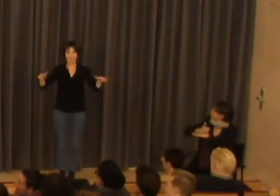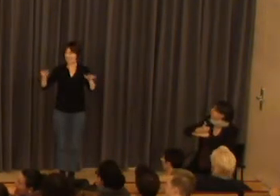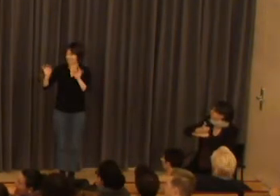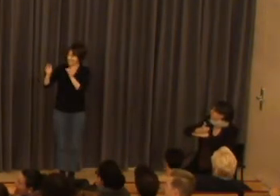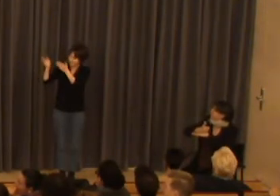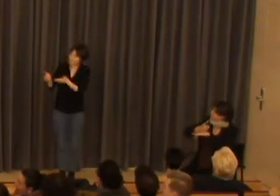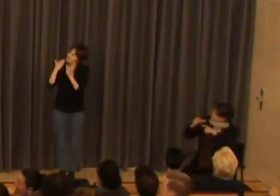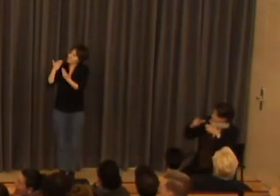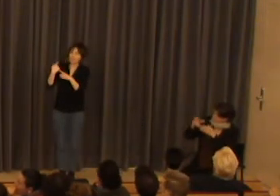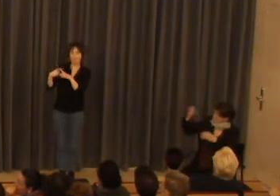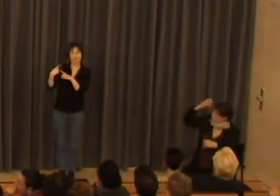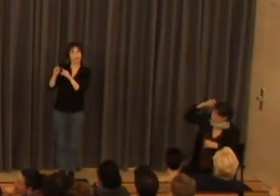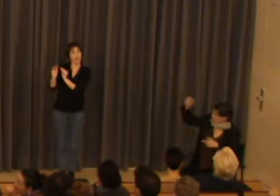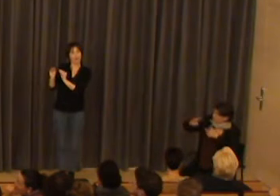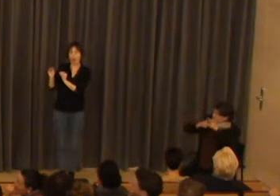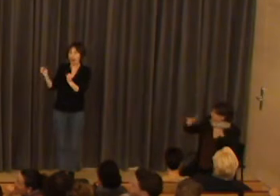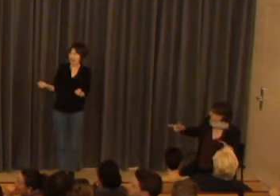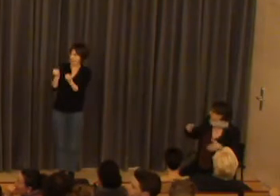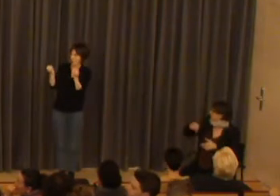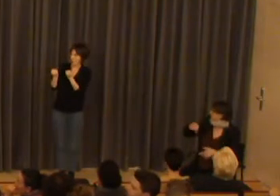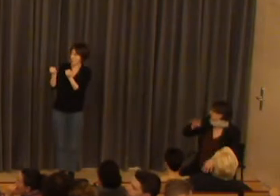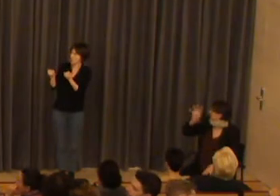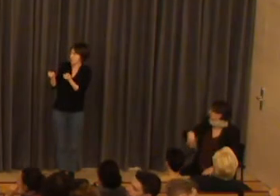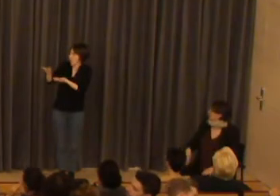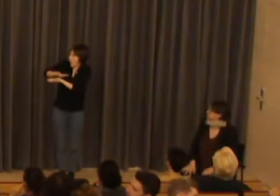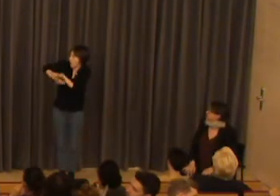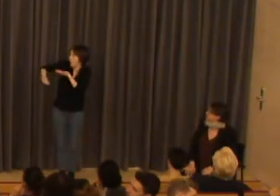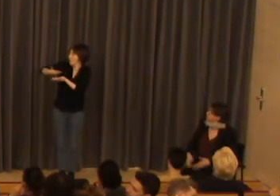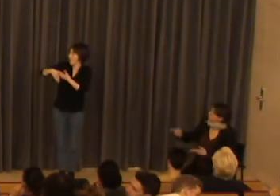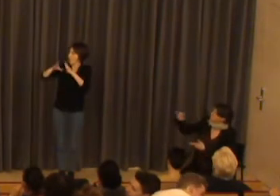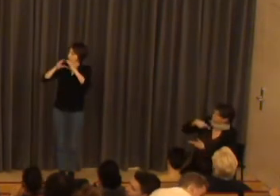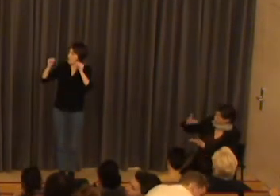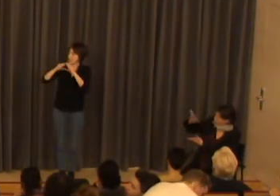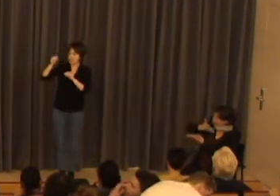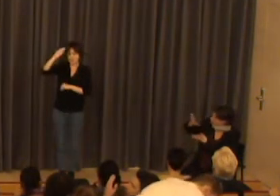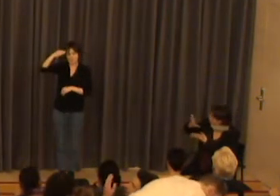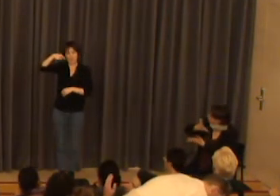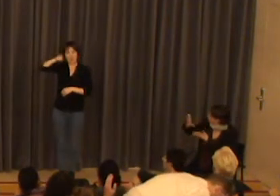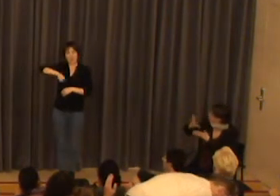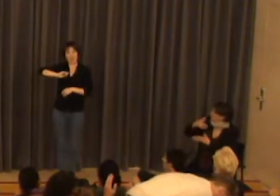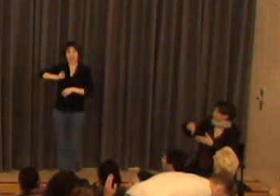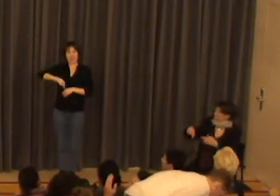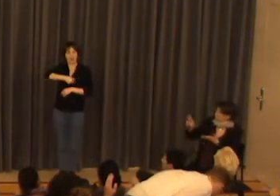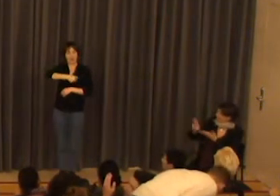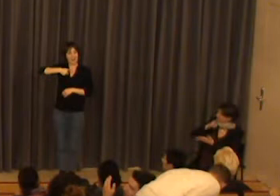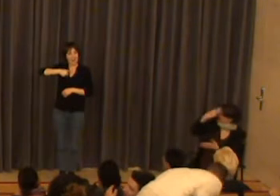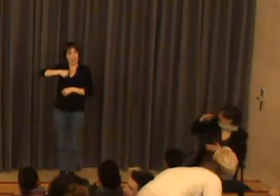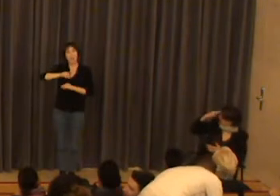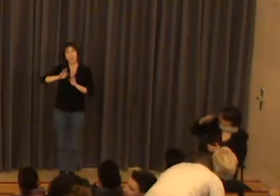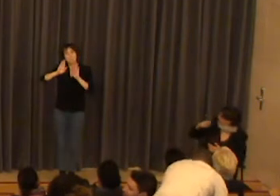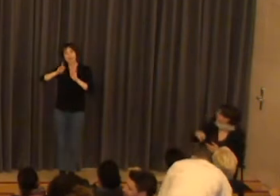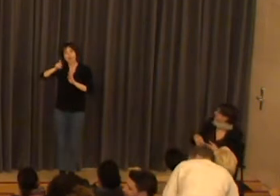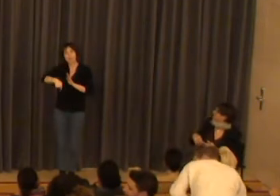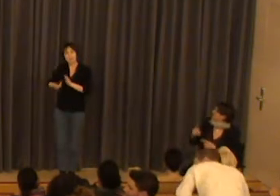per totes les accions, no només les que ja fem de col·laboració entre la Universitat Pompeu Fabra i la Direcció General, sinó per